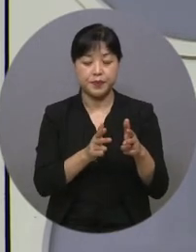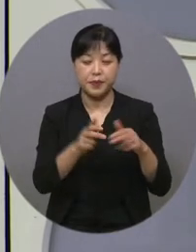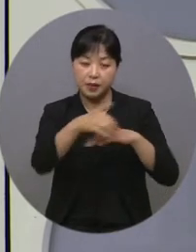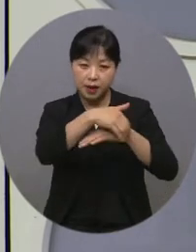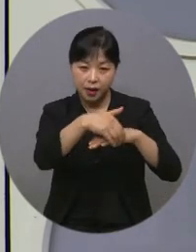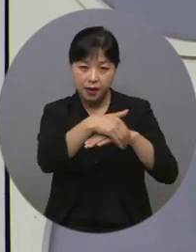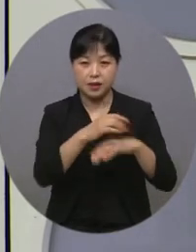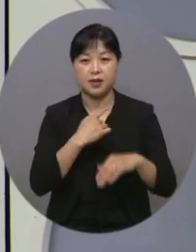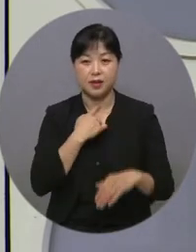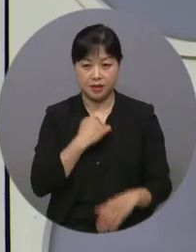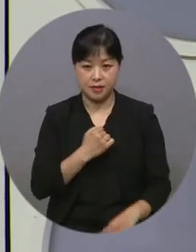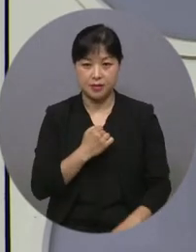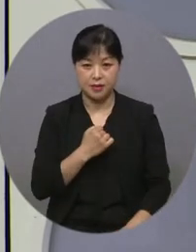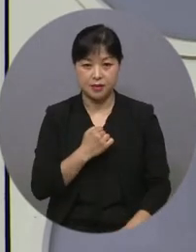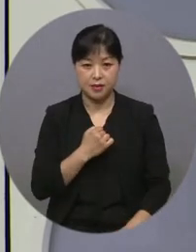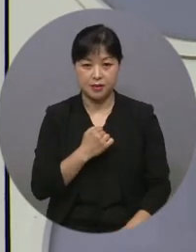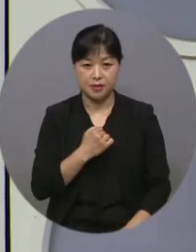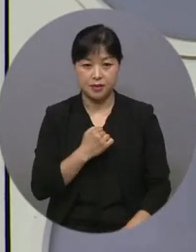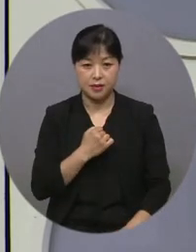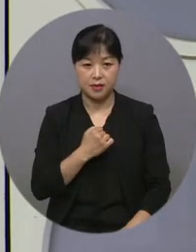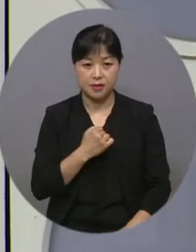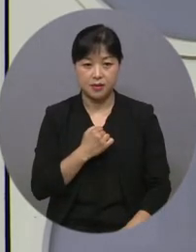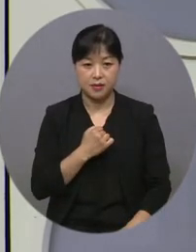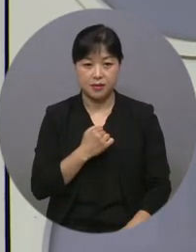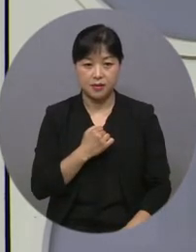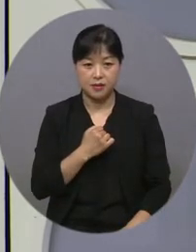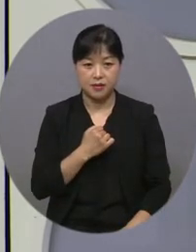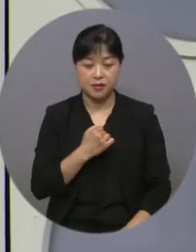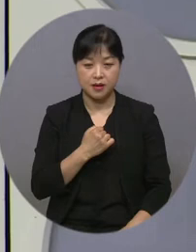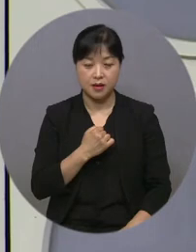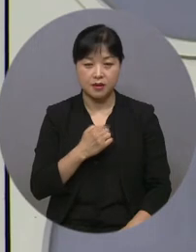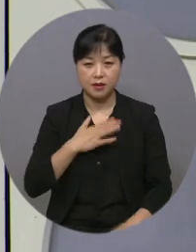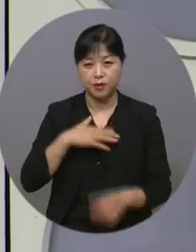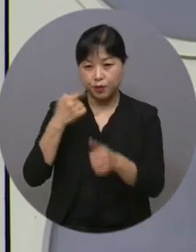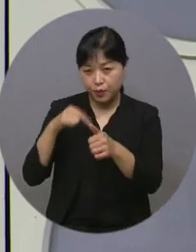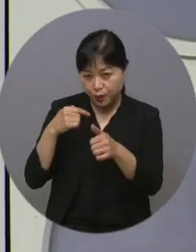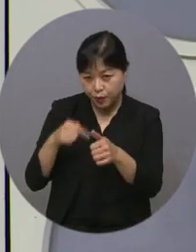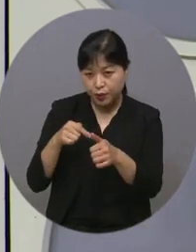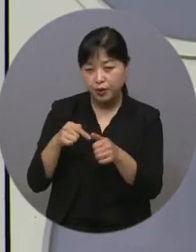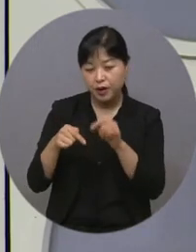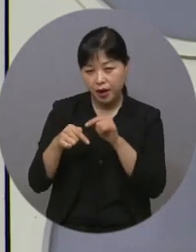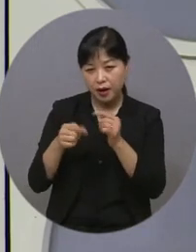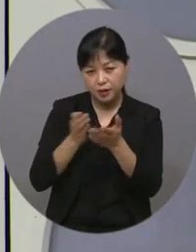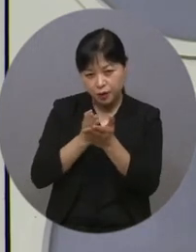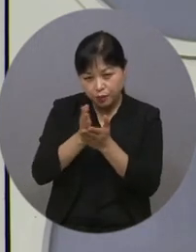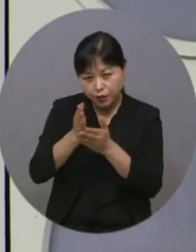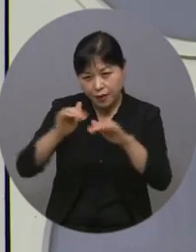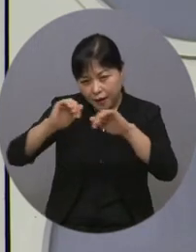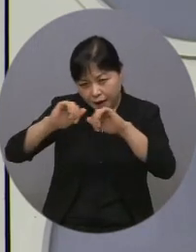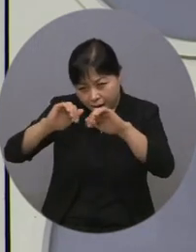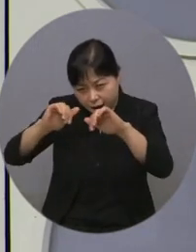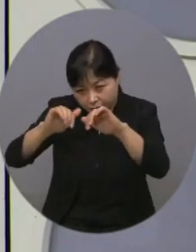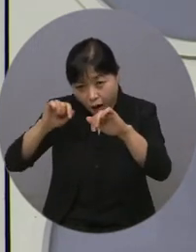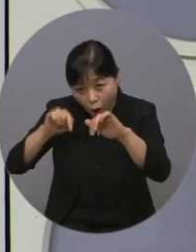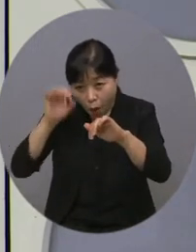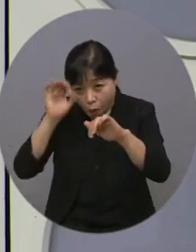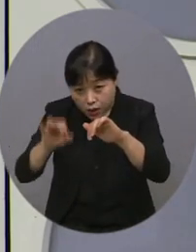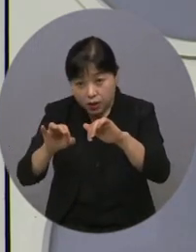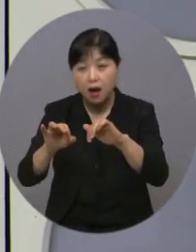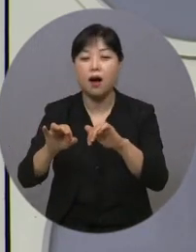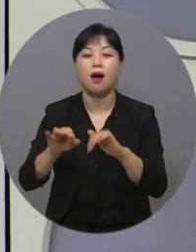생각했던 사람이지만 거기 전문성으로 계속 파고 들어가니까 결국은 유아